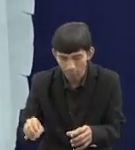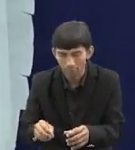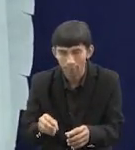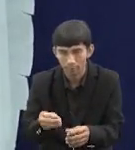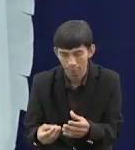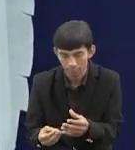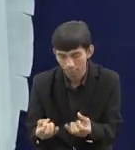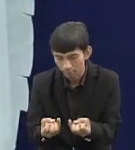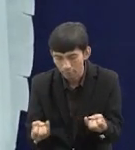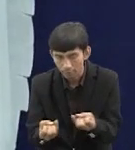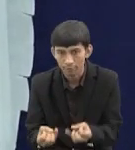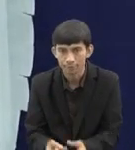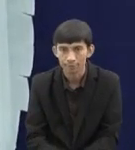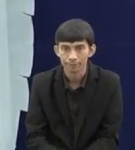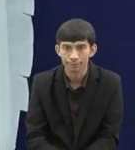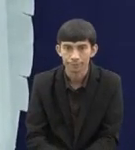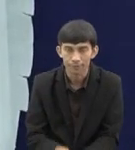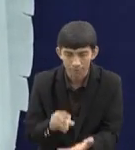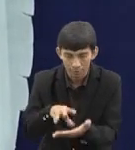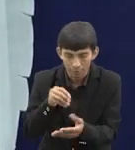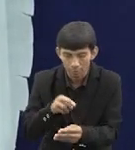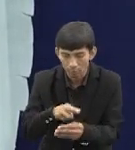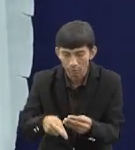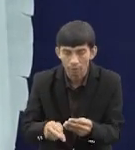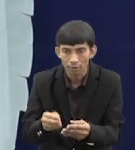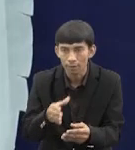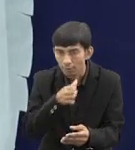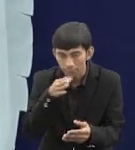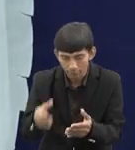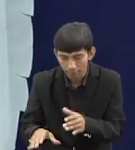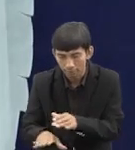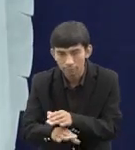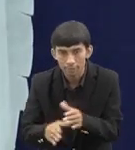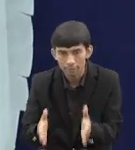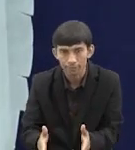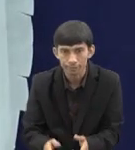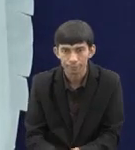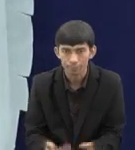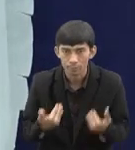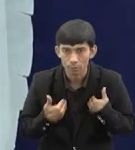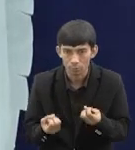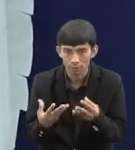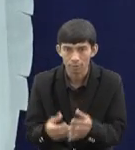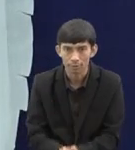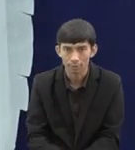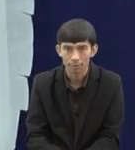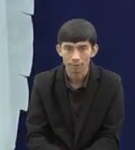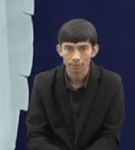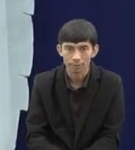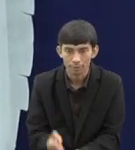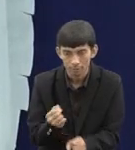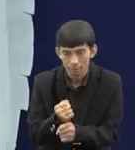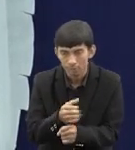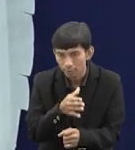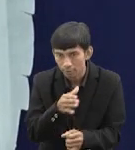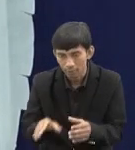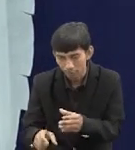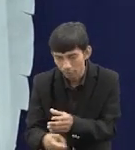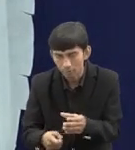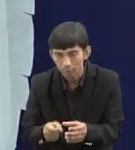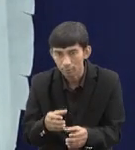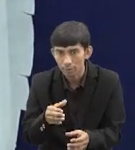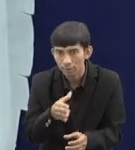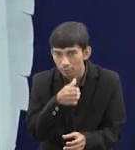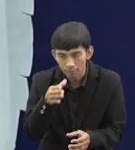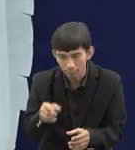pi đầm nằm sờ. Đói sao mà dựng ba đi đầm pi, phò cả sĩ cam mẹ nế chân cả sĩ cam biên trở nè. Chà cả sĩ cam vừa ca thua xài chùm ca